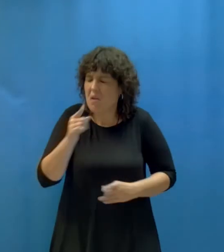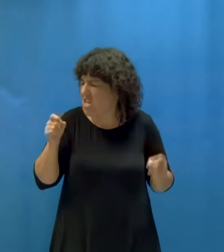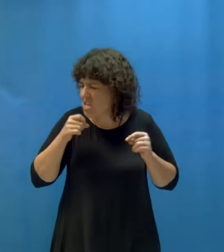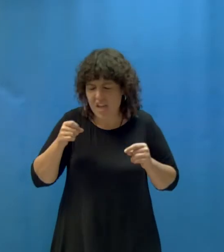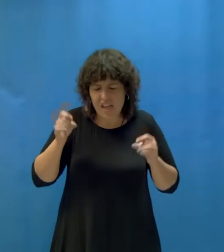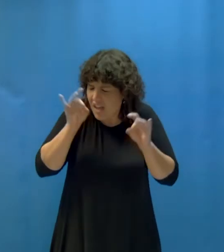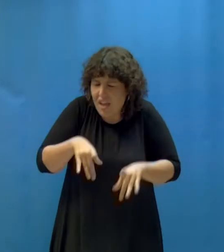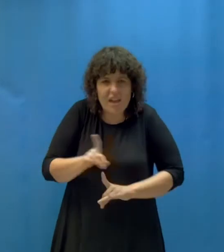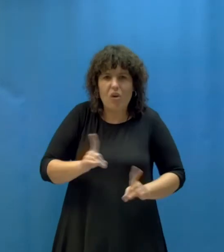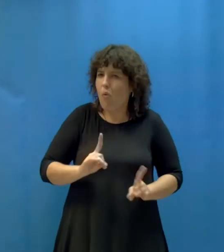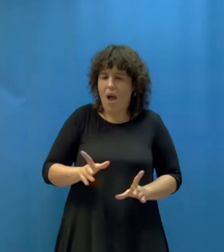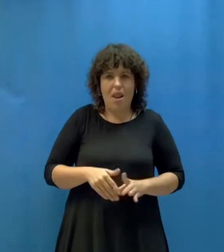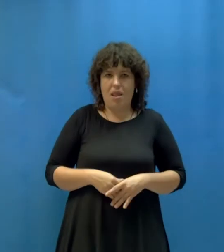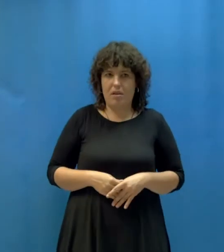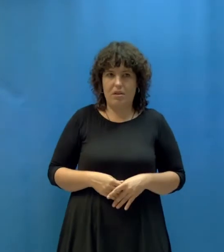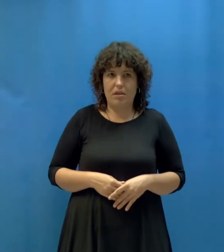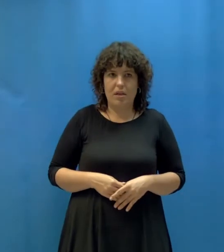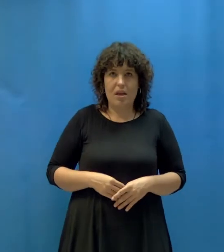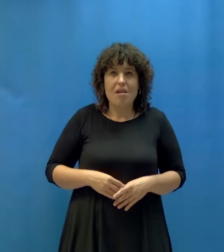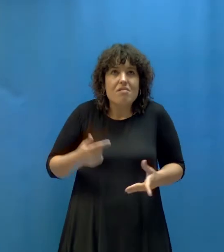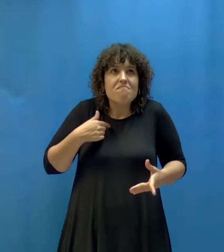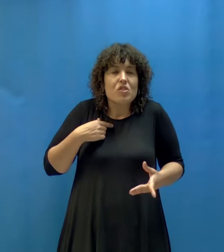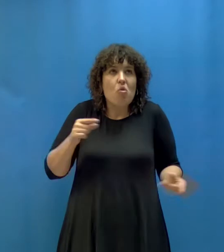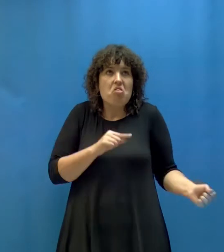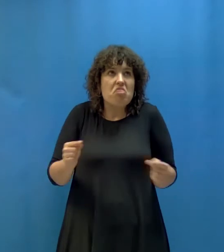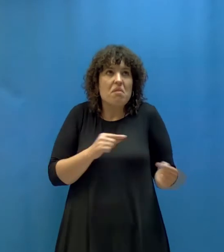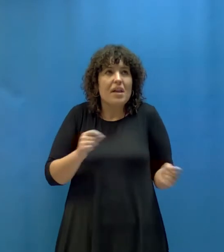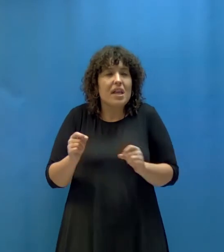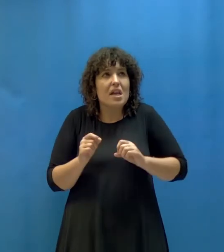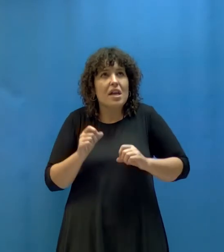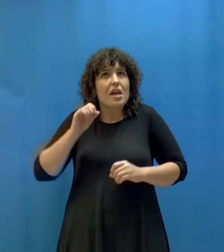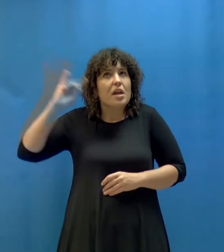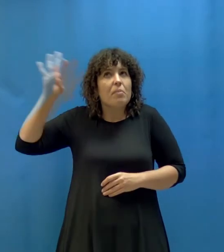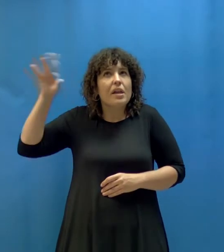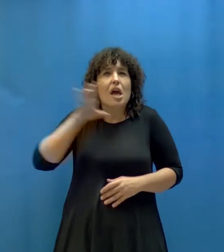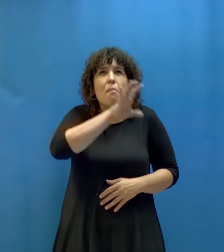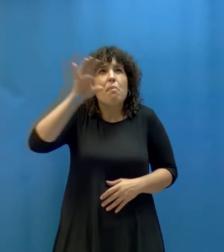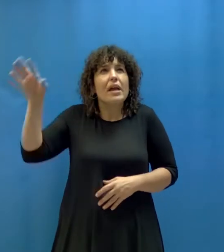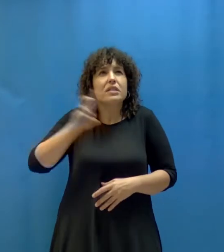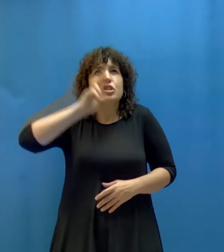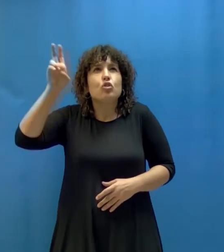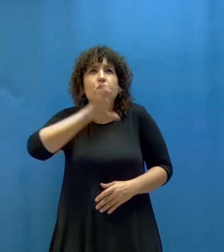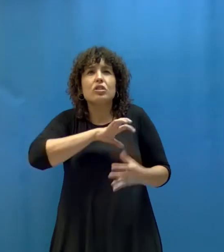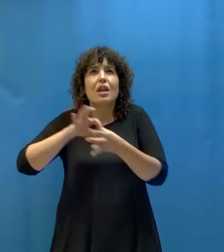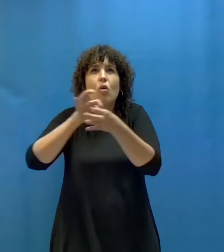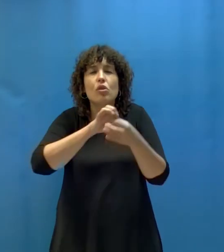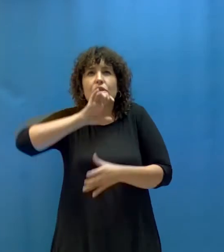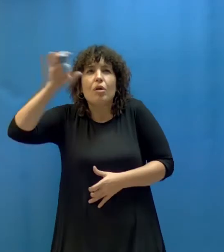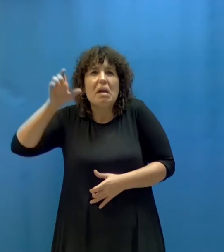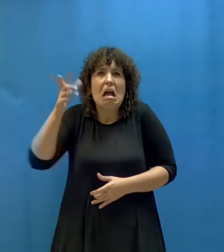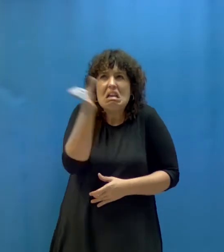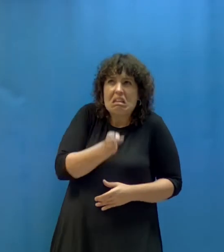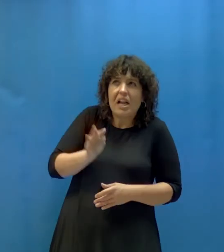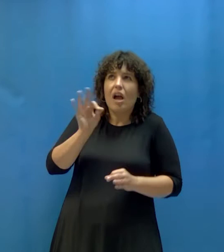amenaces des d'un faristol. No imagine este debatió en cap país de la Unió Europea, no me l'imagine ni a Itàlia ni a Alemanya, ho tenen més que